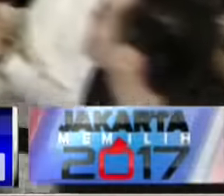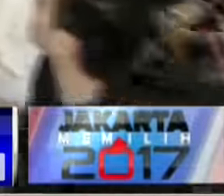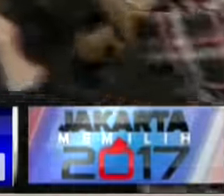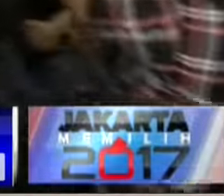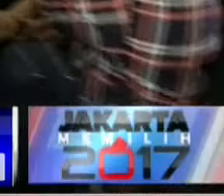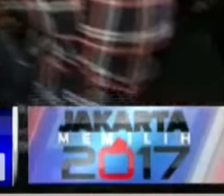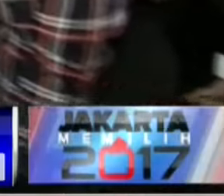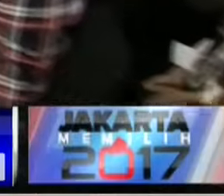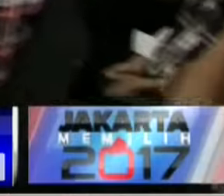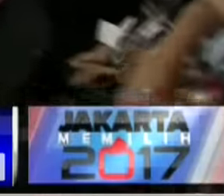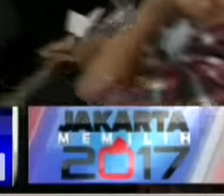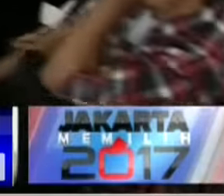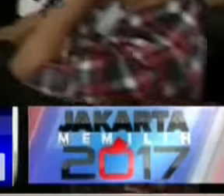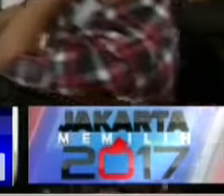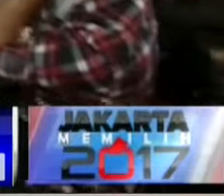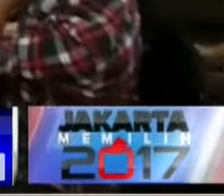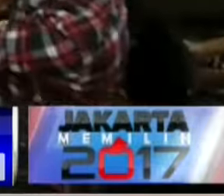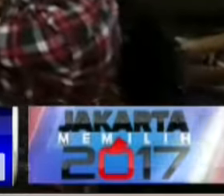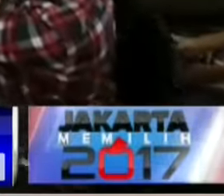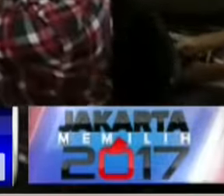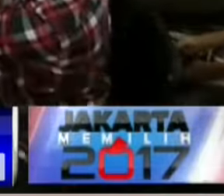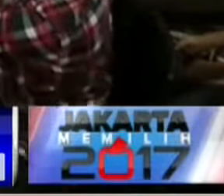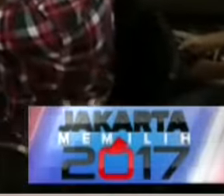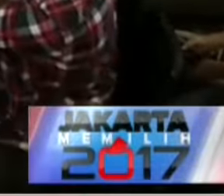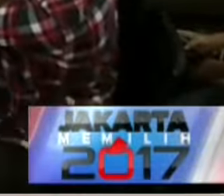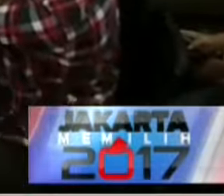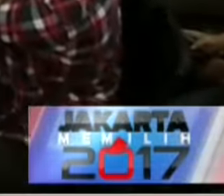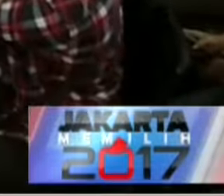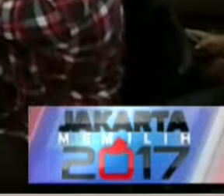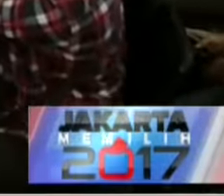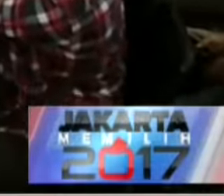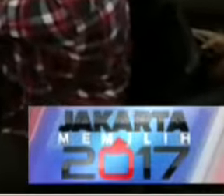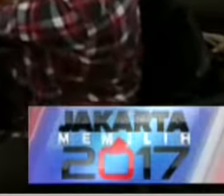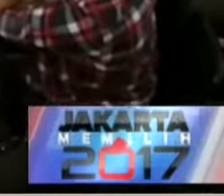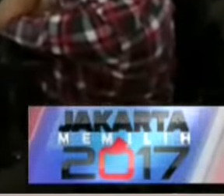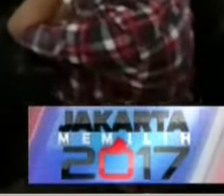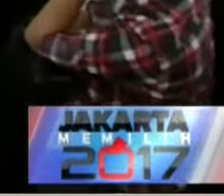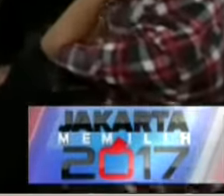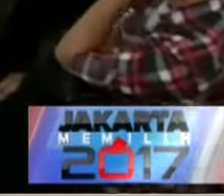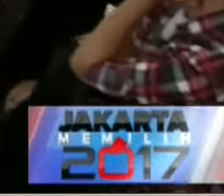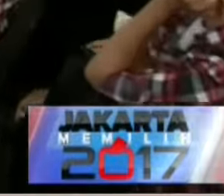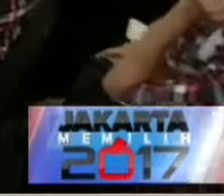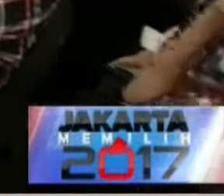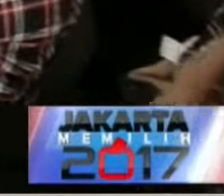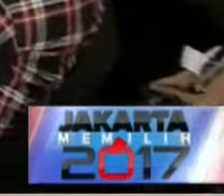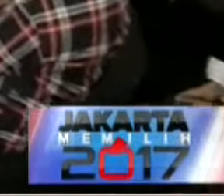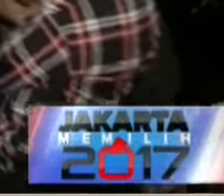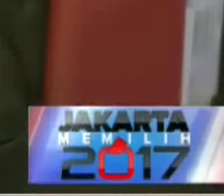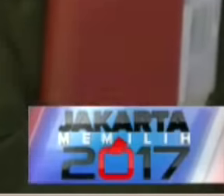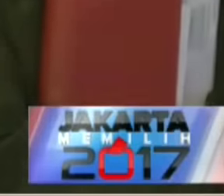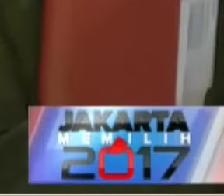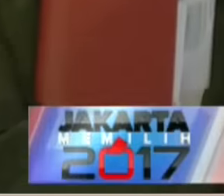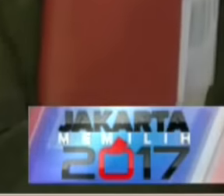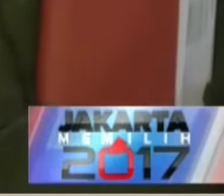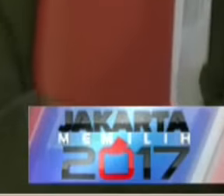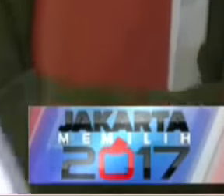nomor 3, karena waktu kita terbatas, kita harus kembali ke Bidakara segera. Silakan Mas. Salam bersama. Oke,